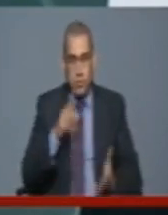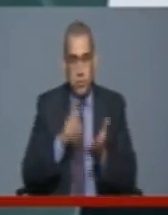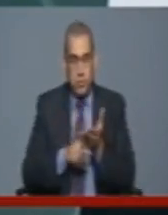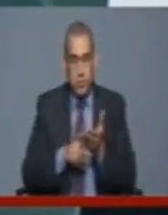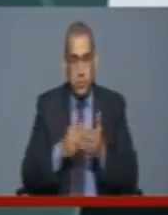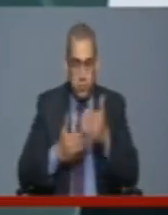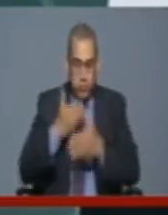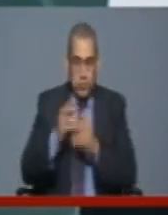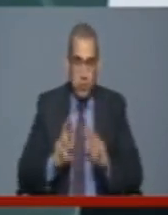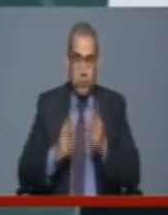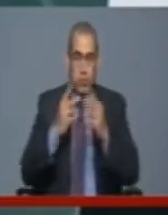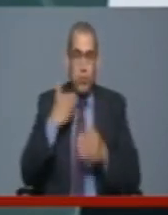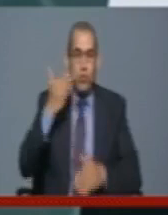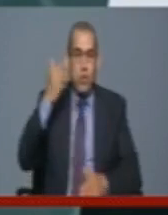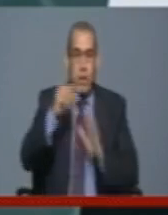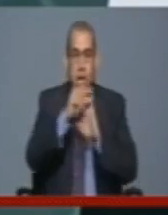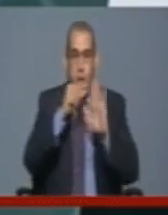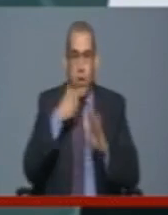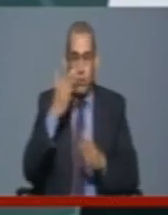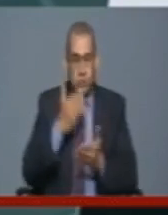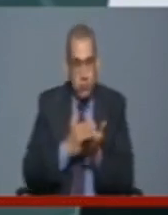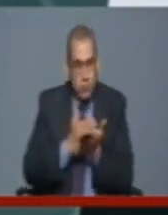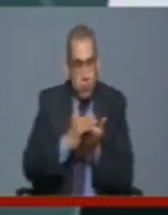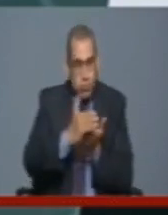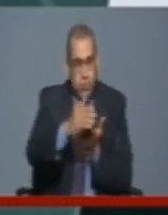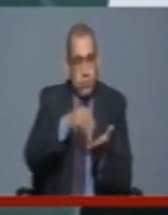عنوانا ونمهد له طريقا.